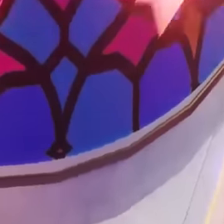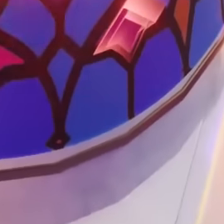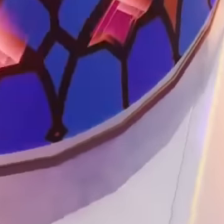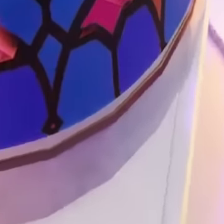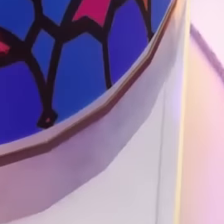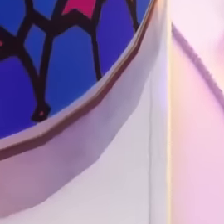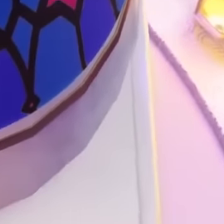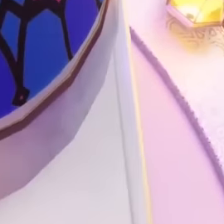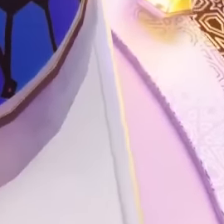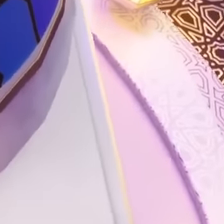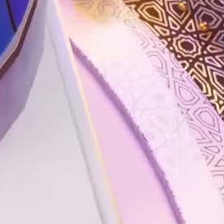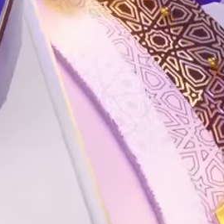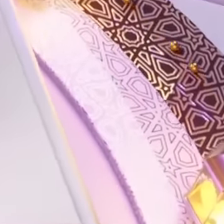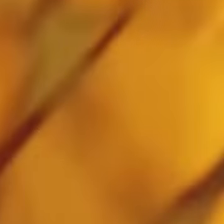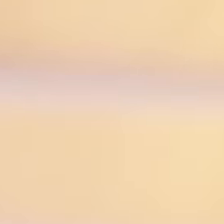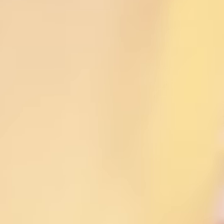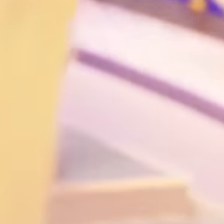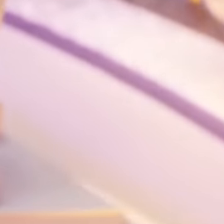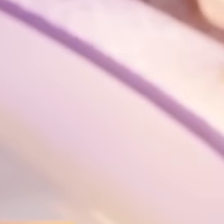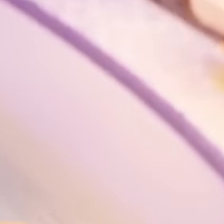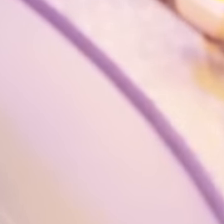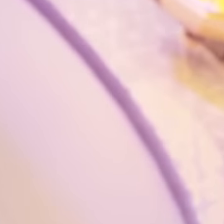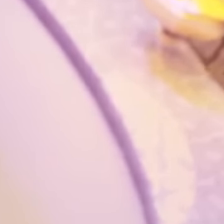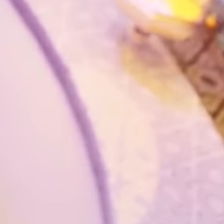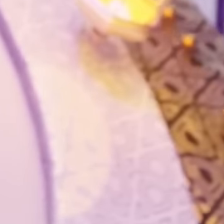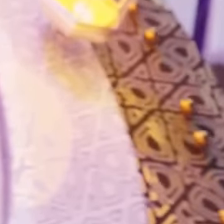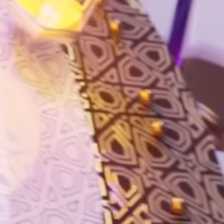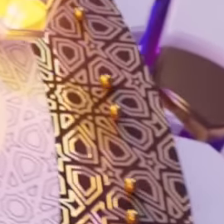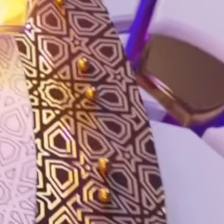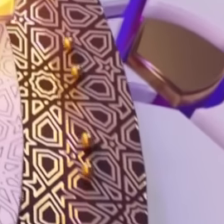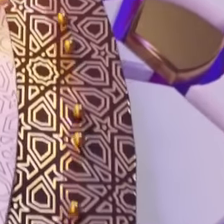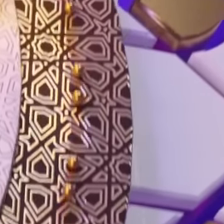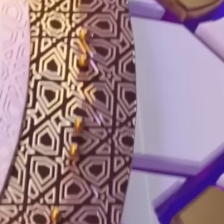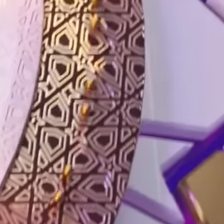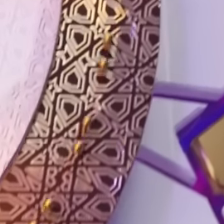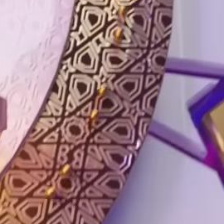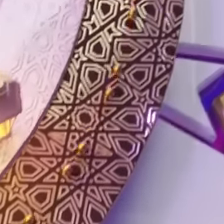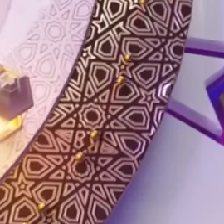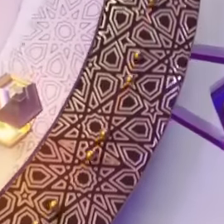ya rabbal alamin.